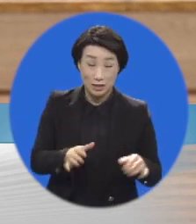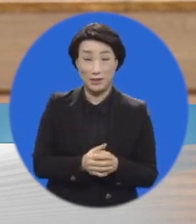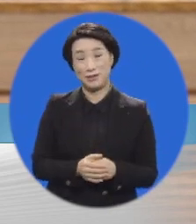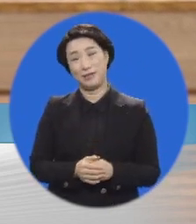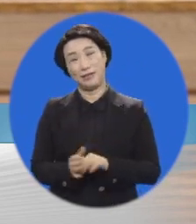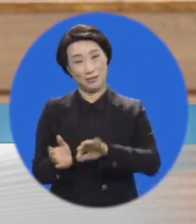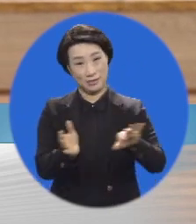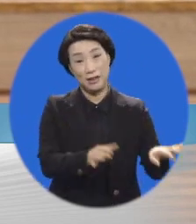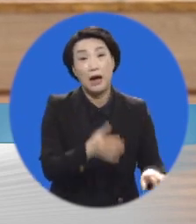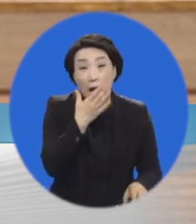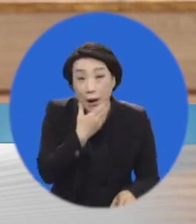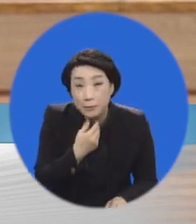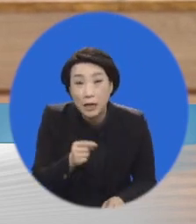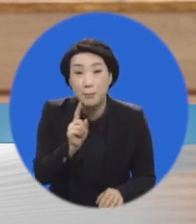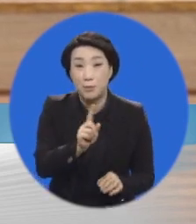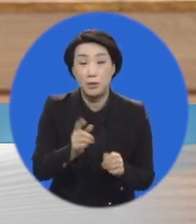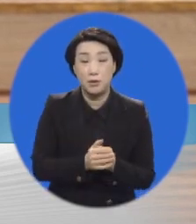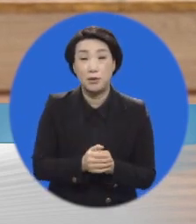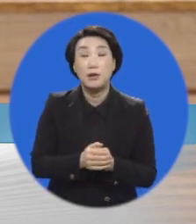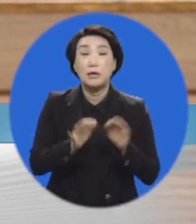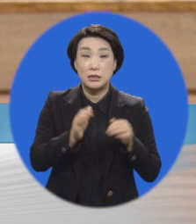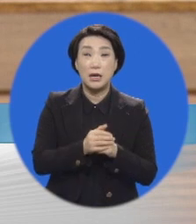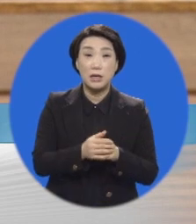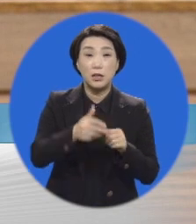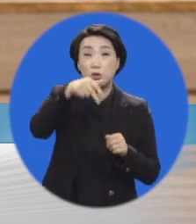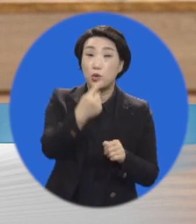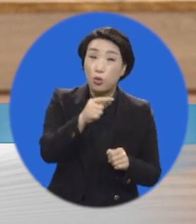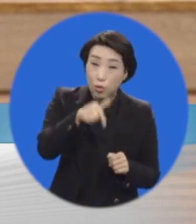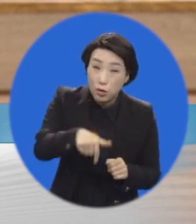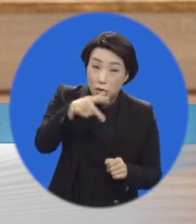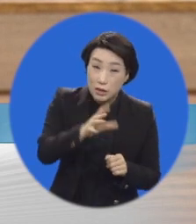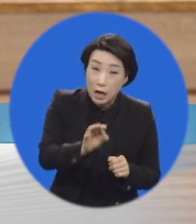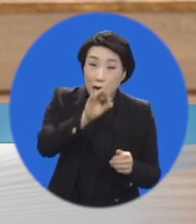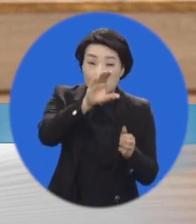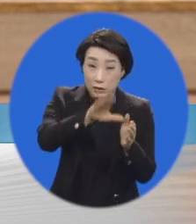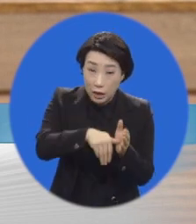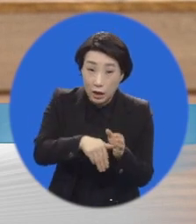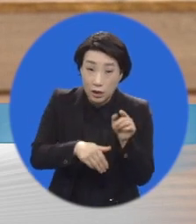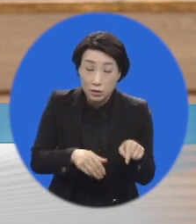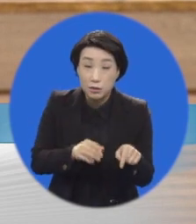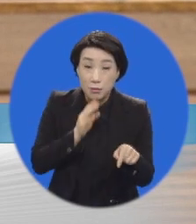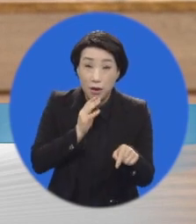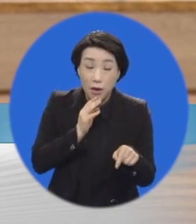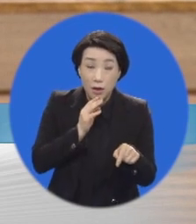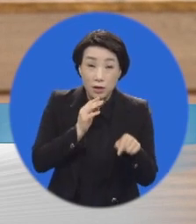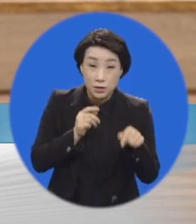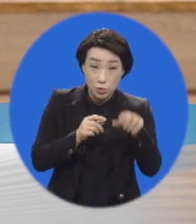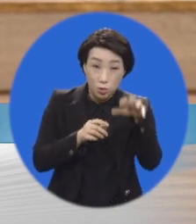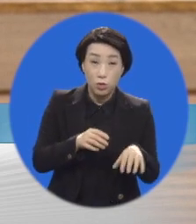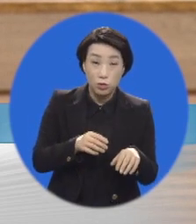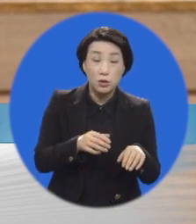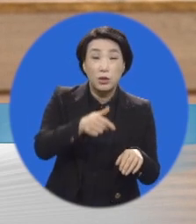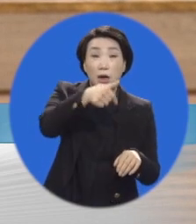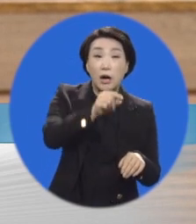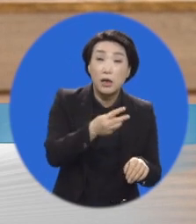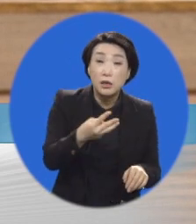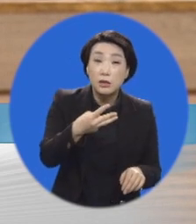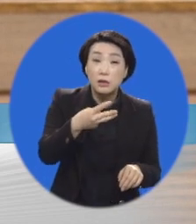아브라함은 그 족장 시대에 그 갈대아 우르라는